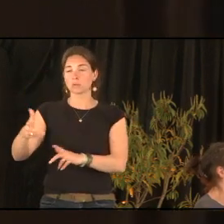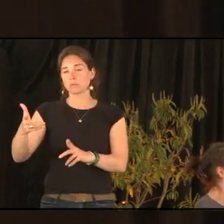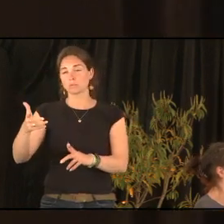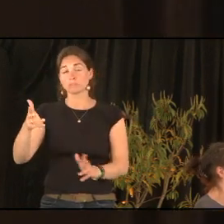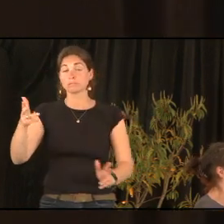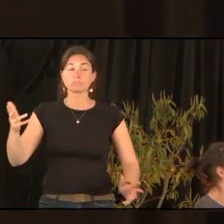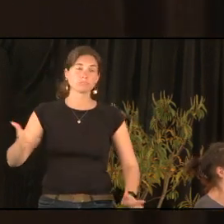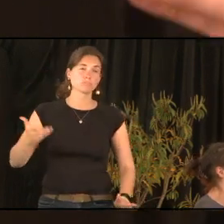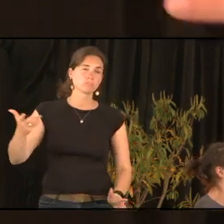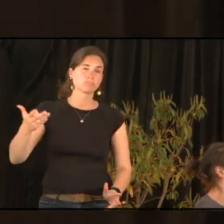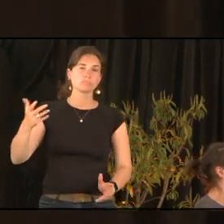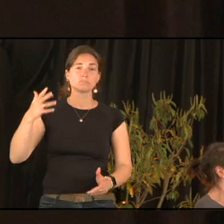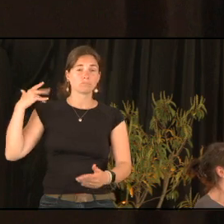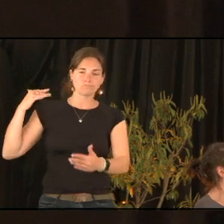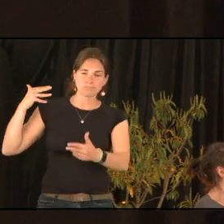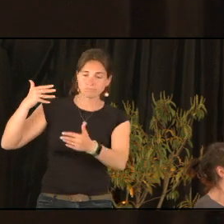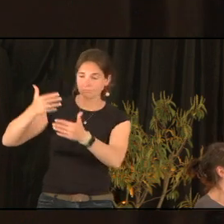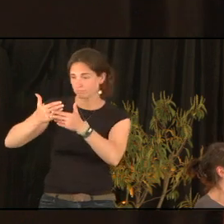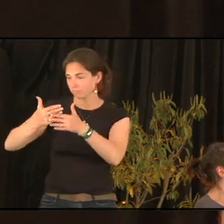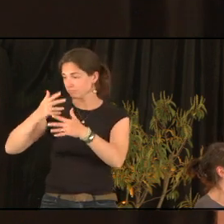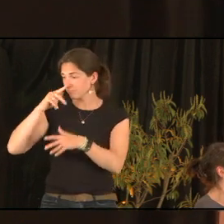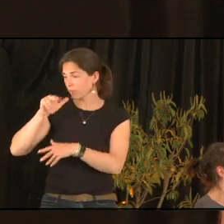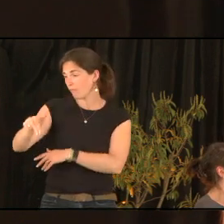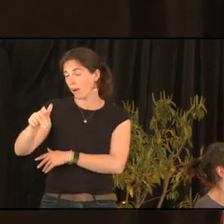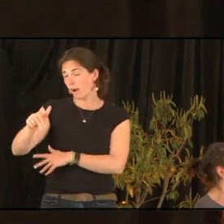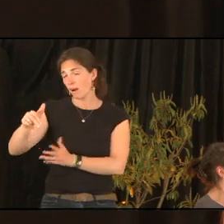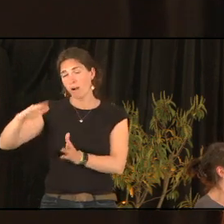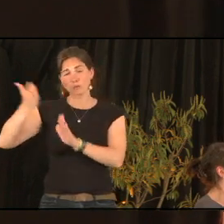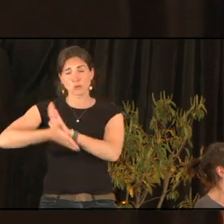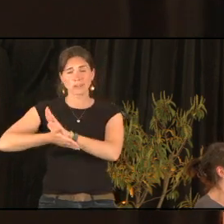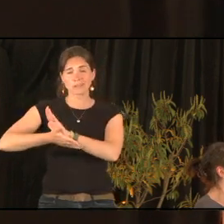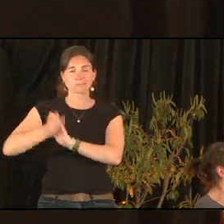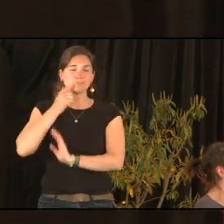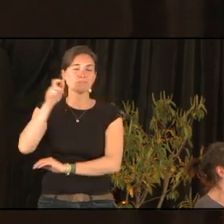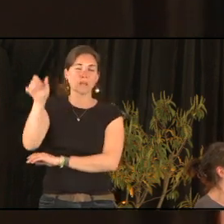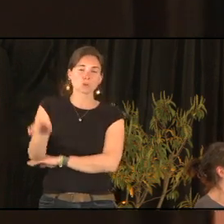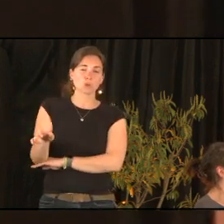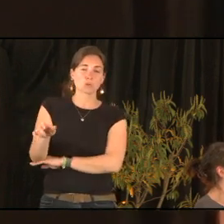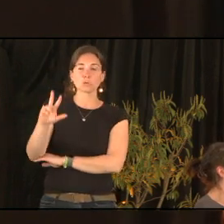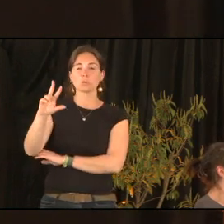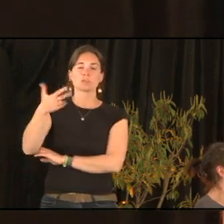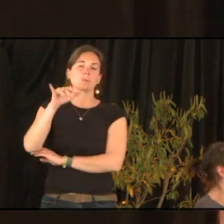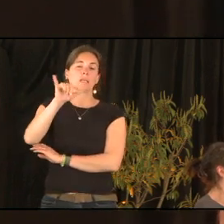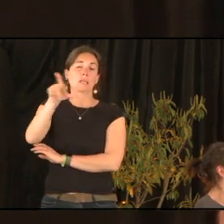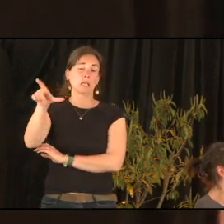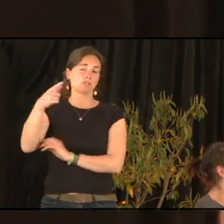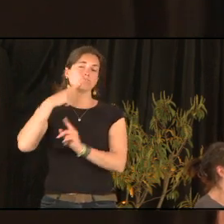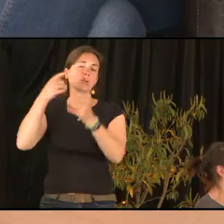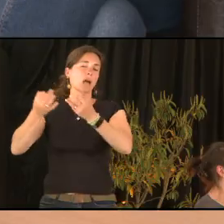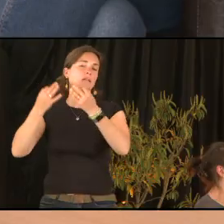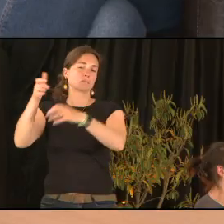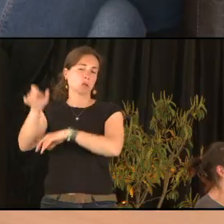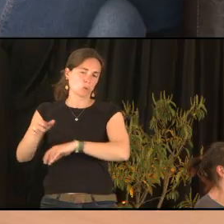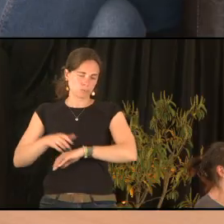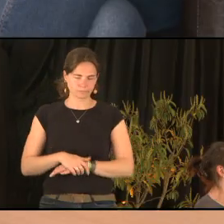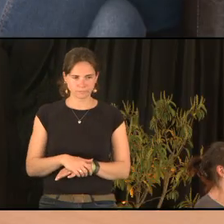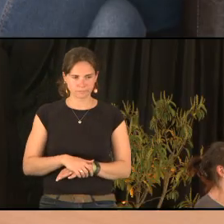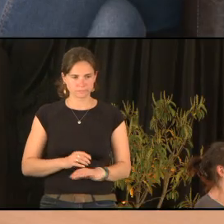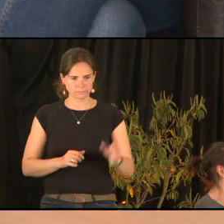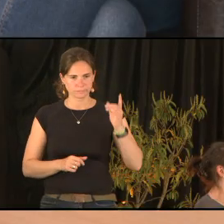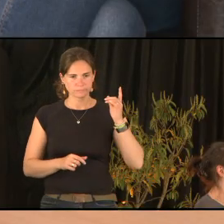de narration qui raconte. Et ça, ce jeu-là de langage, de forme, il est apparu tout de suite, ou ça a été peut-être une des